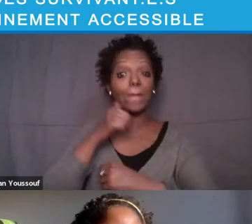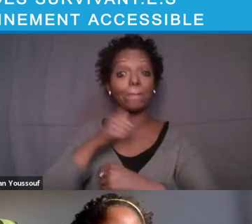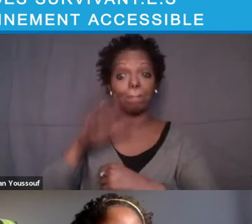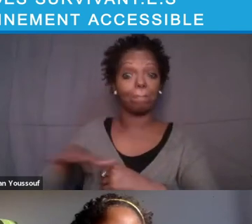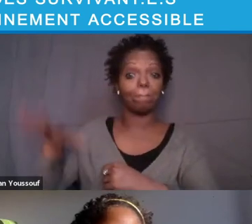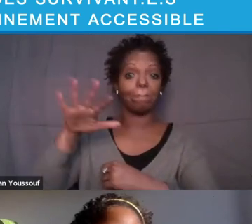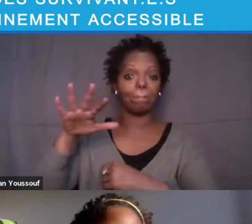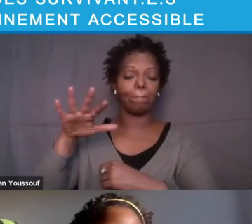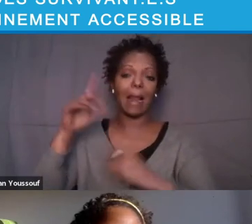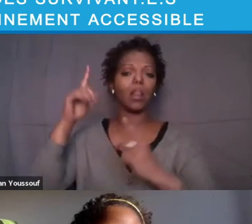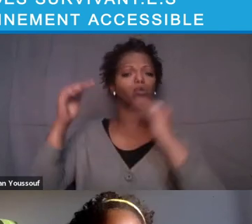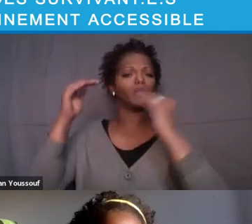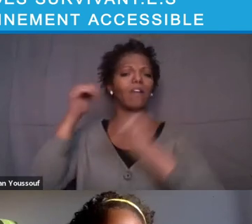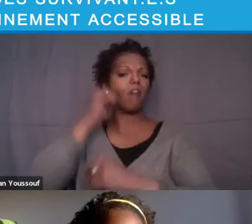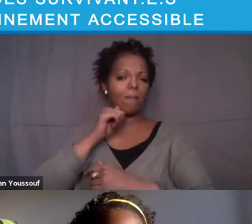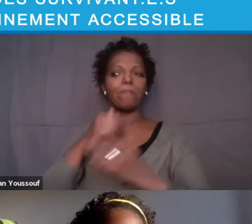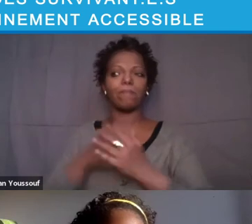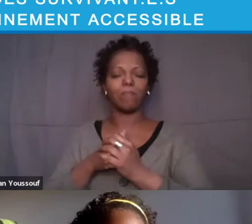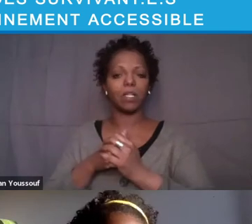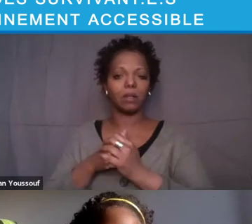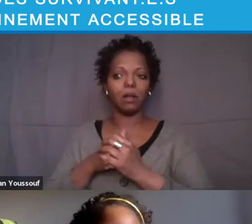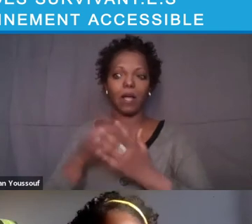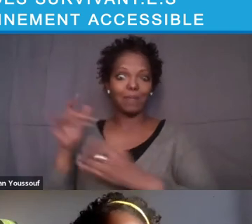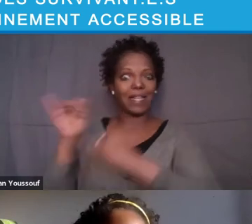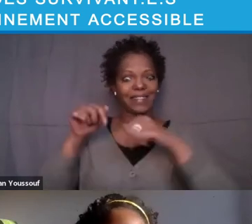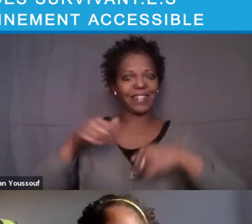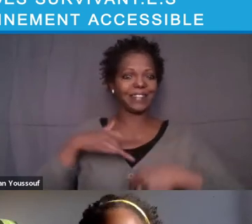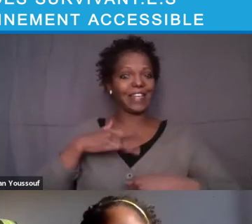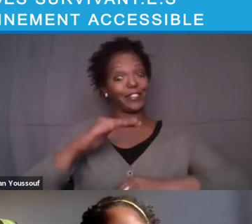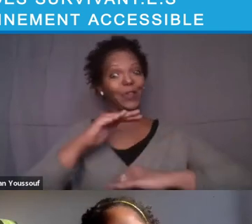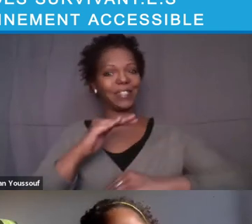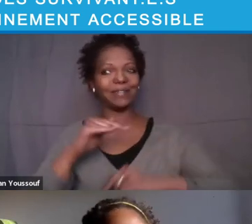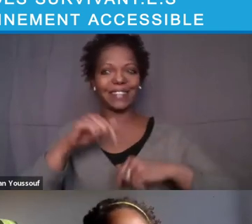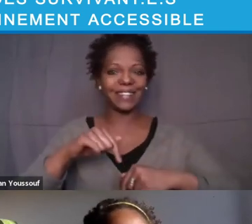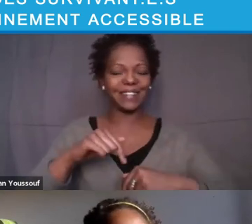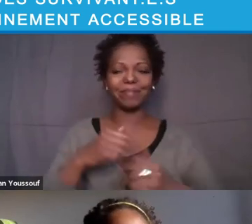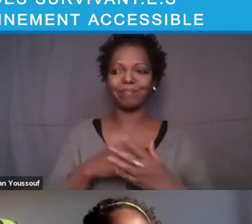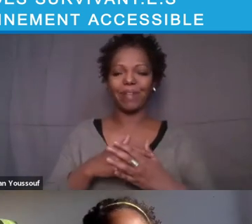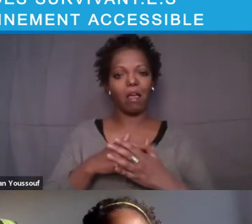Aussi souvent, les femmes, chez les adultes,